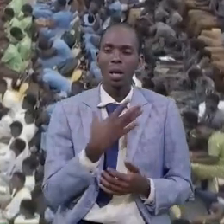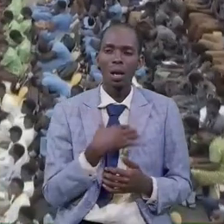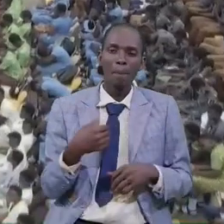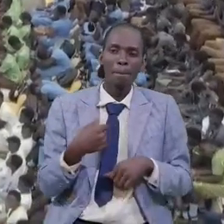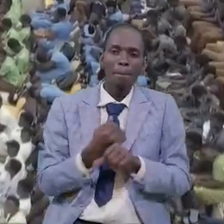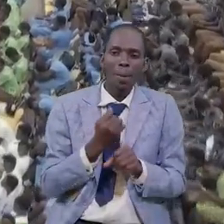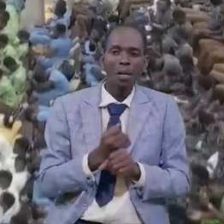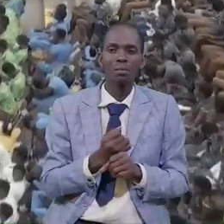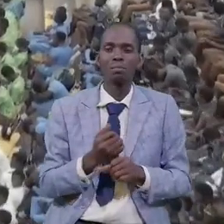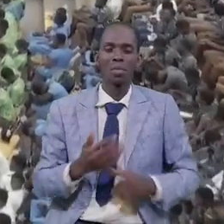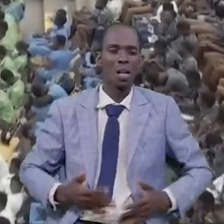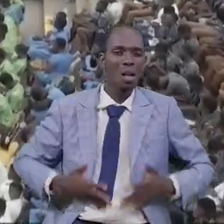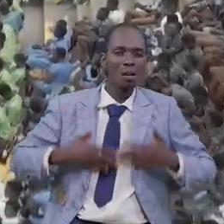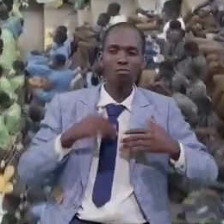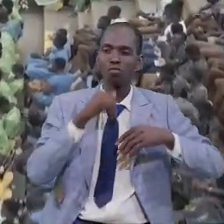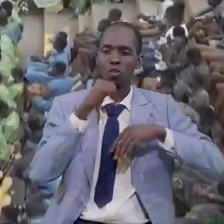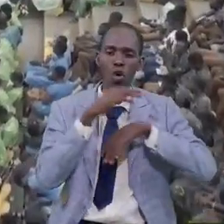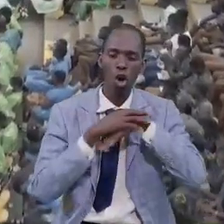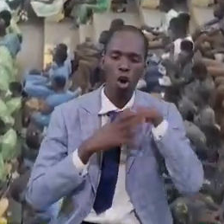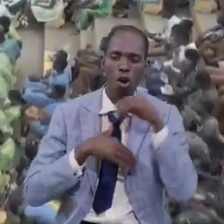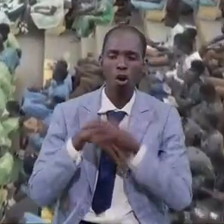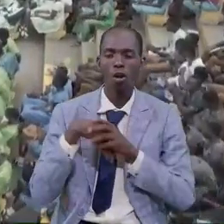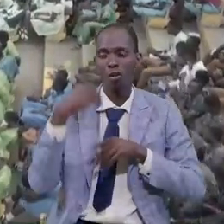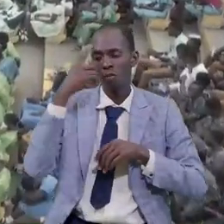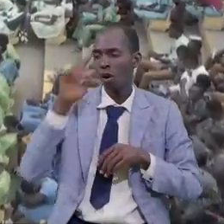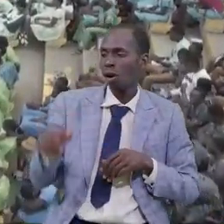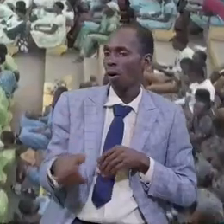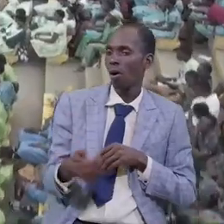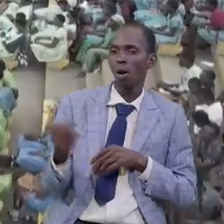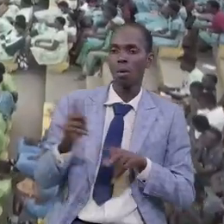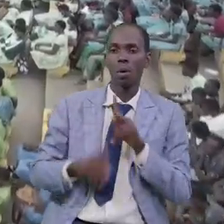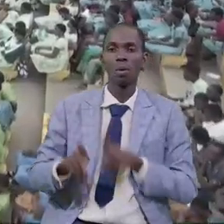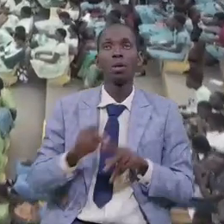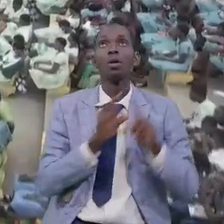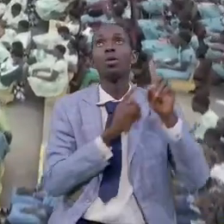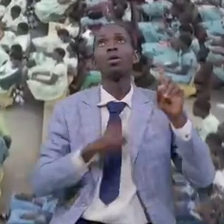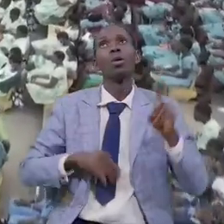et qui rend la vie difficile aux autres, Seigneur, je m'en repens.